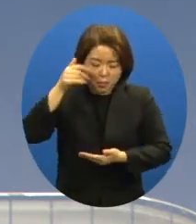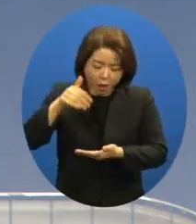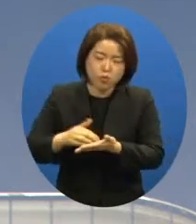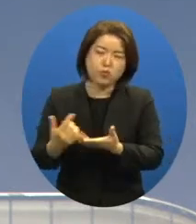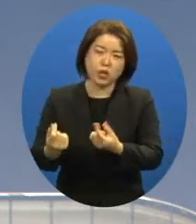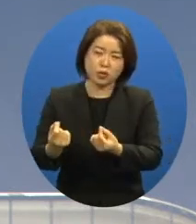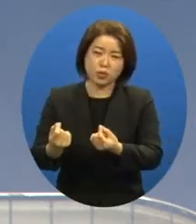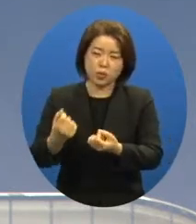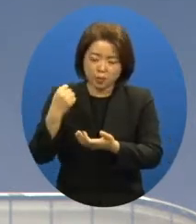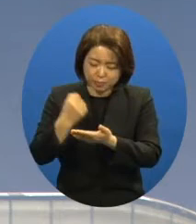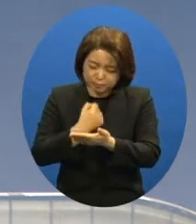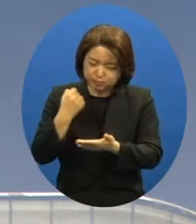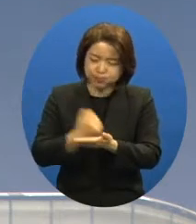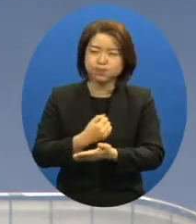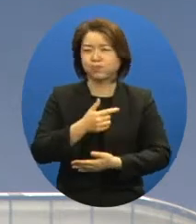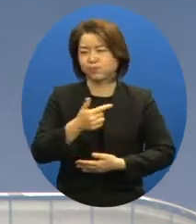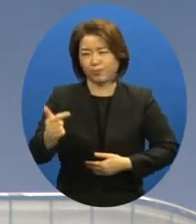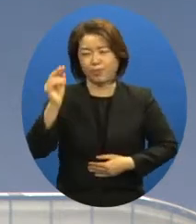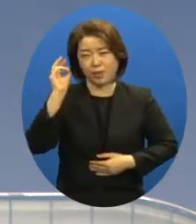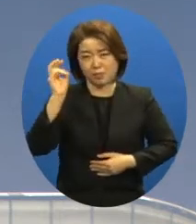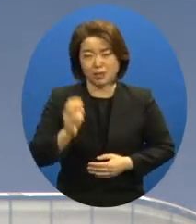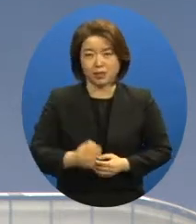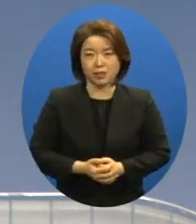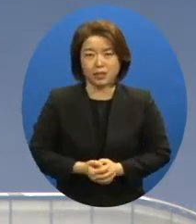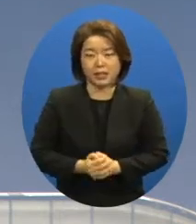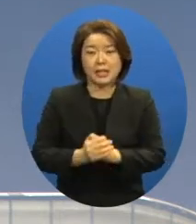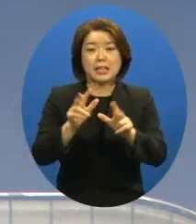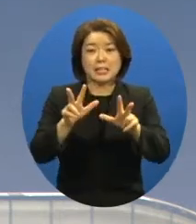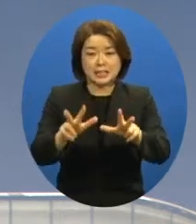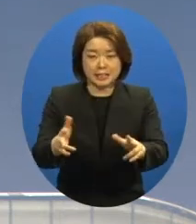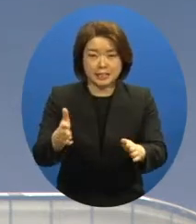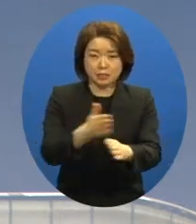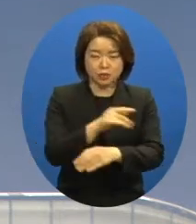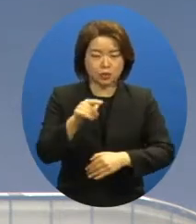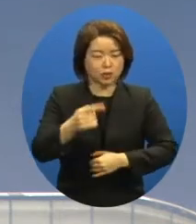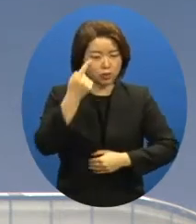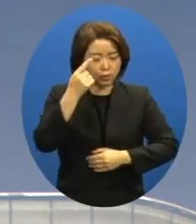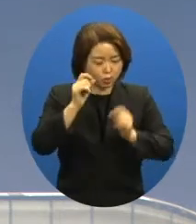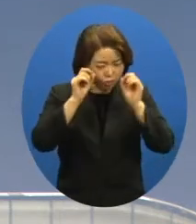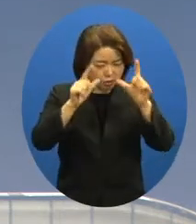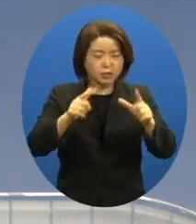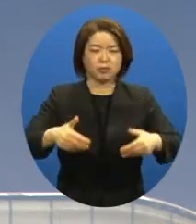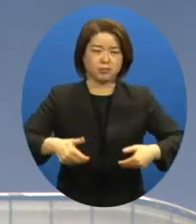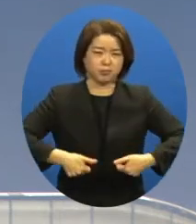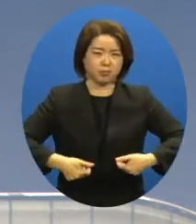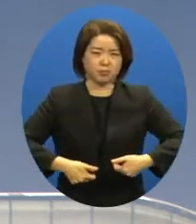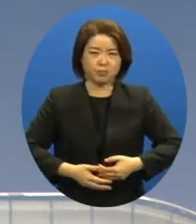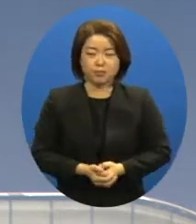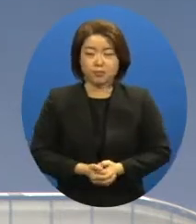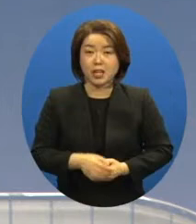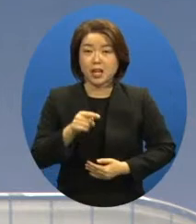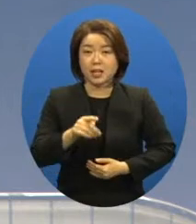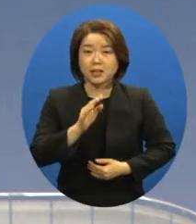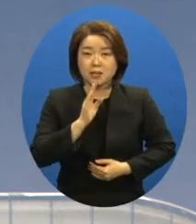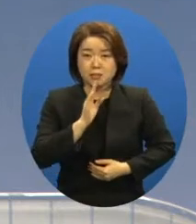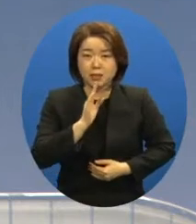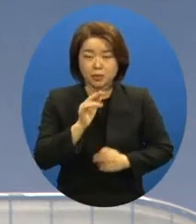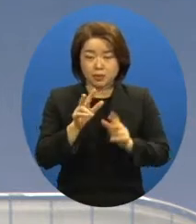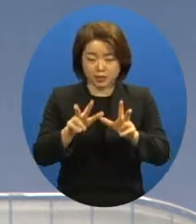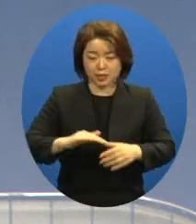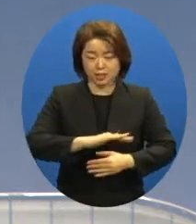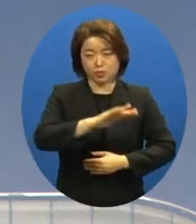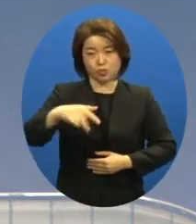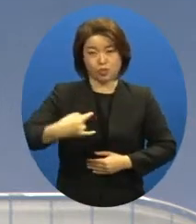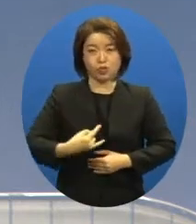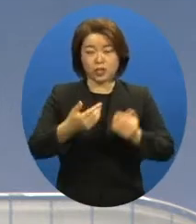후회스럽고 비통할 것입니다. 지금부터 그 눈이 뜨여야 하는 겁니다. 이것이 바로 지금